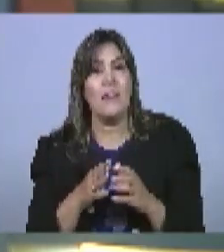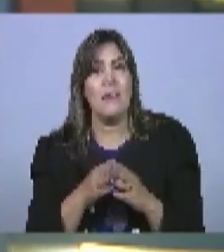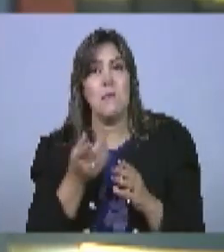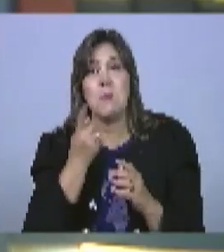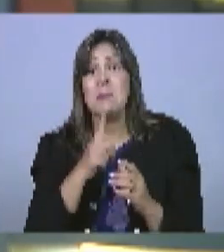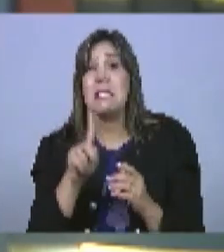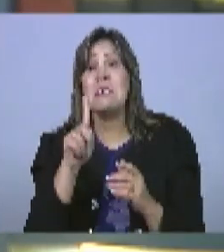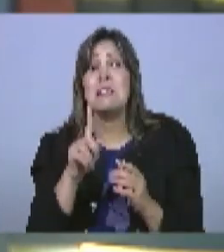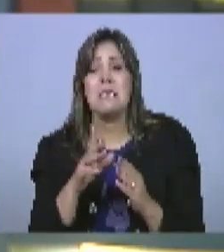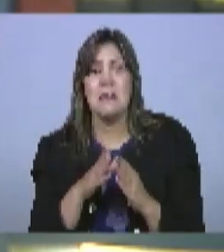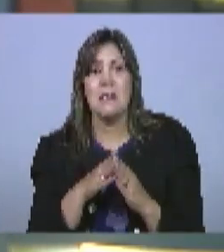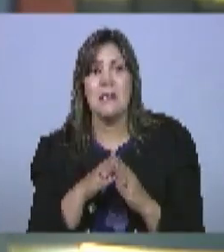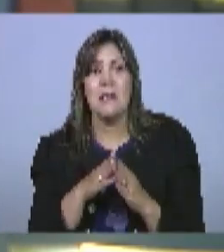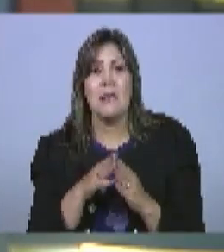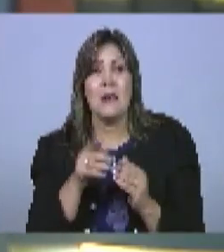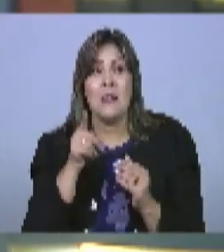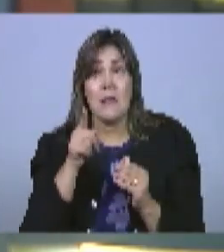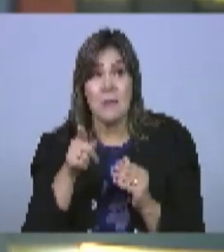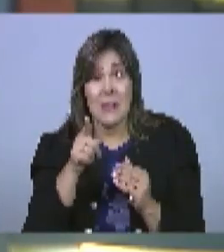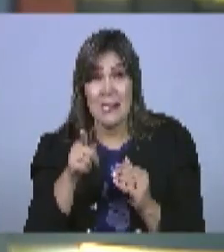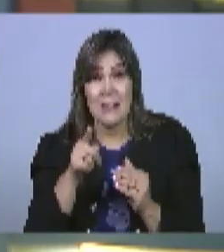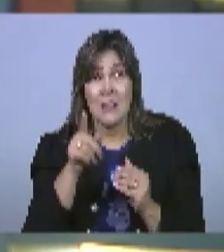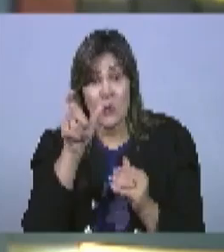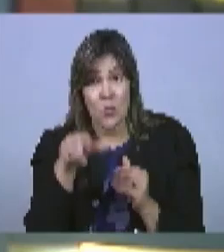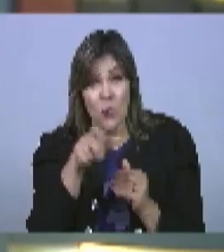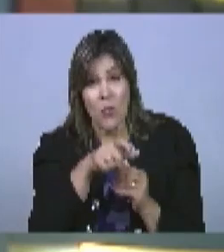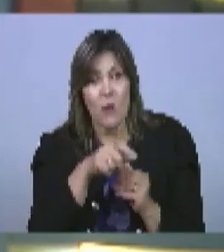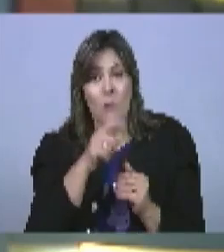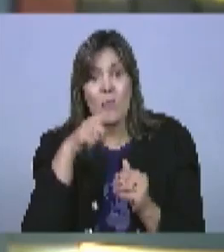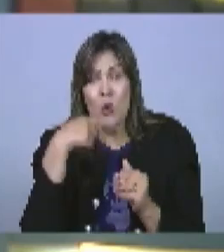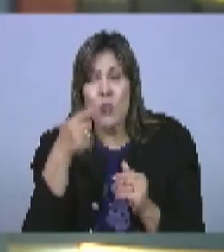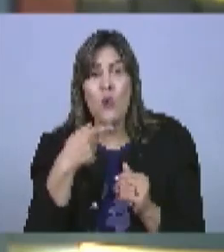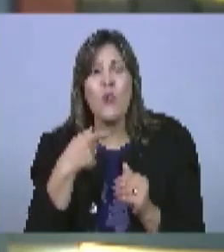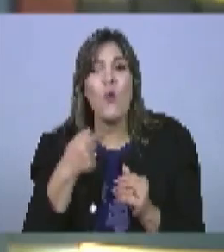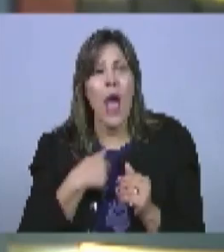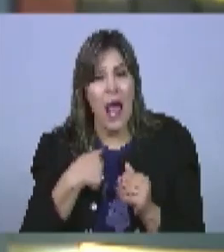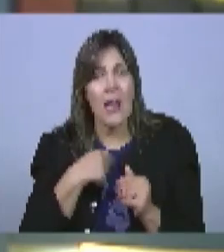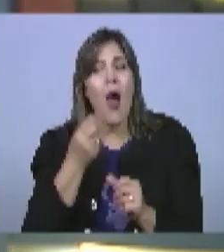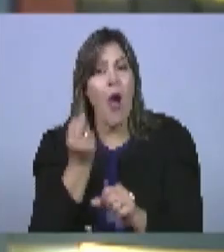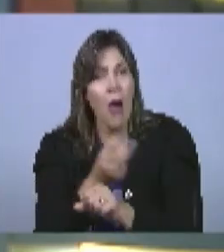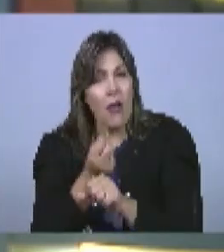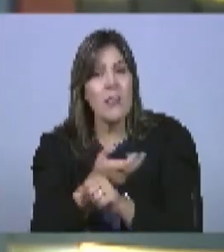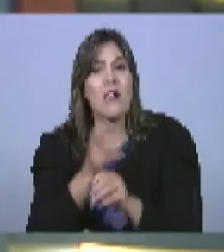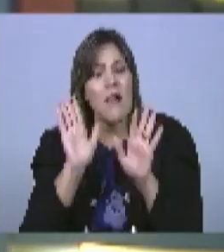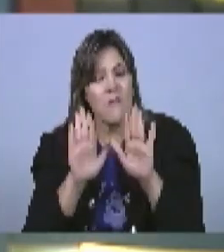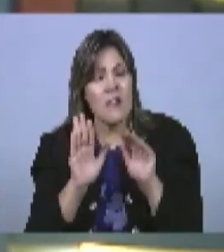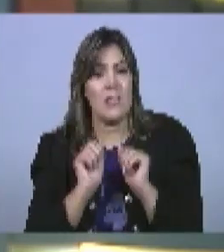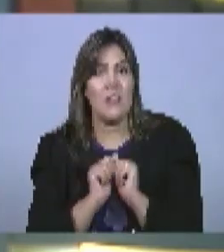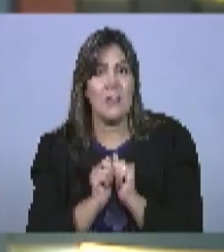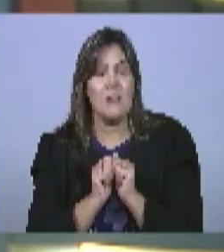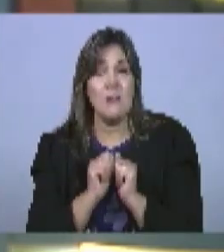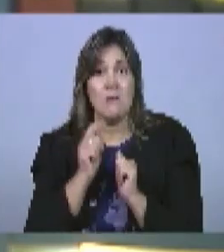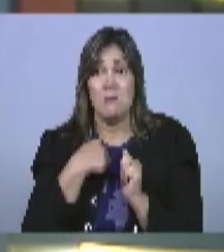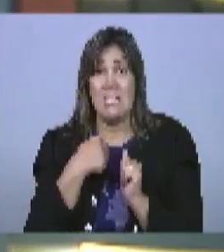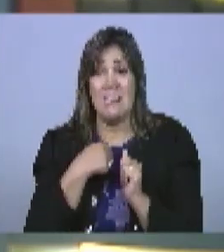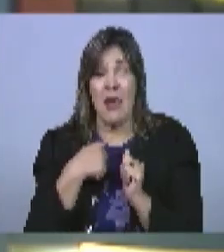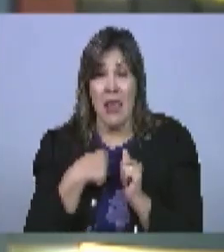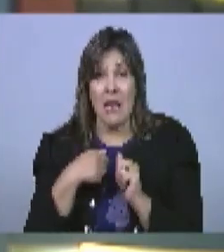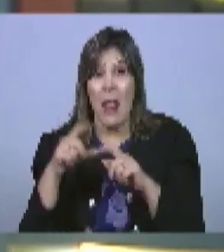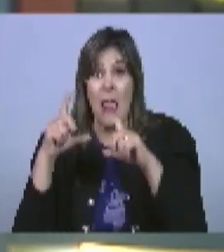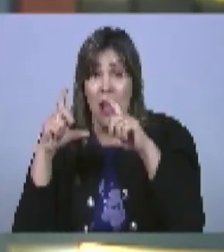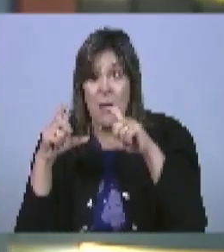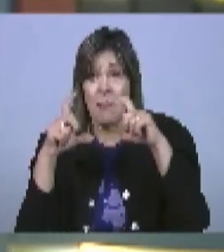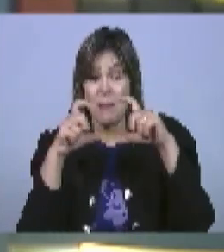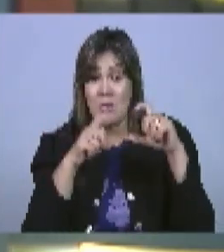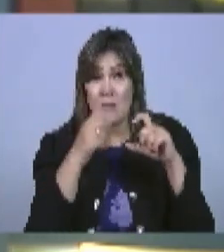ولكن هؤلاء كانوا يعترفوا ان هم خطا ولكن عندما نقدم مشهد لناس هكذا